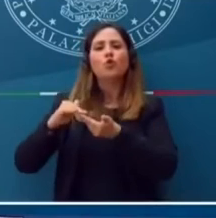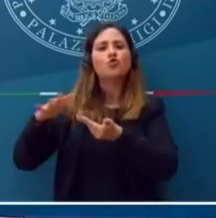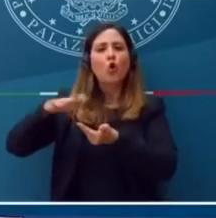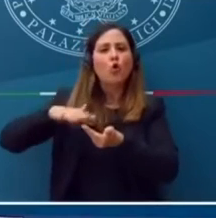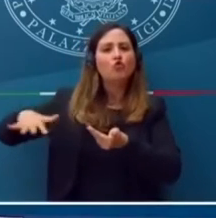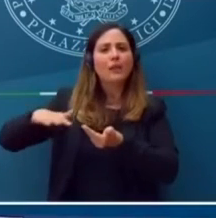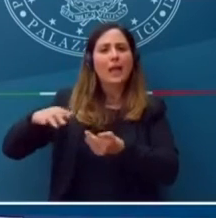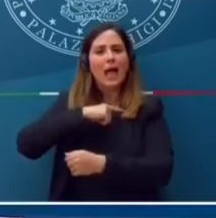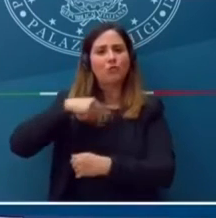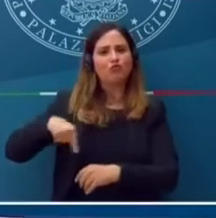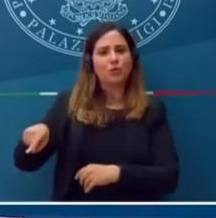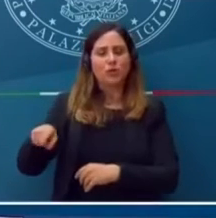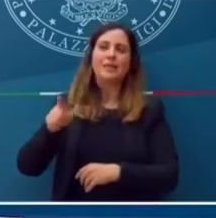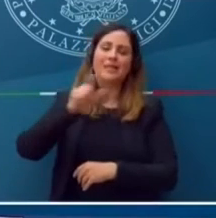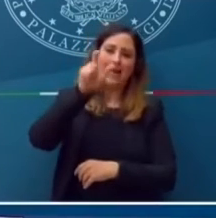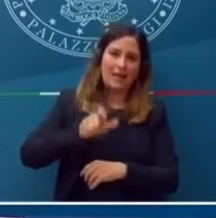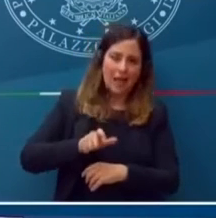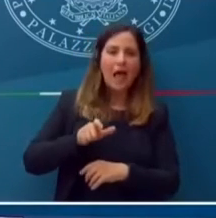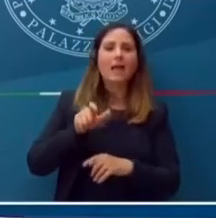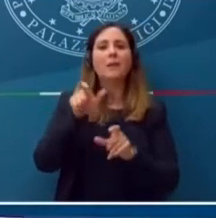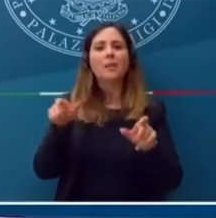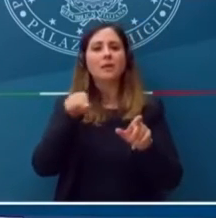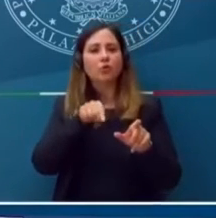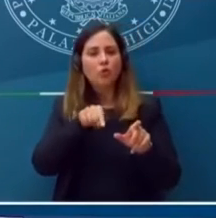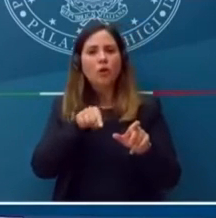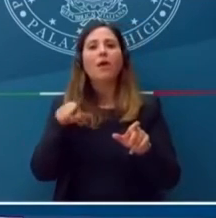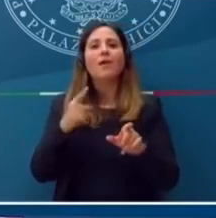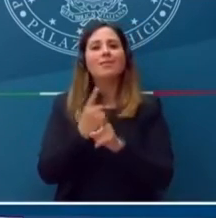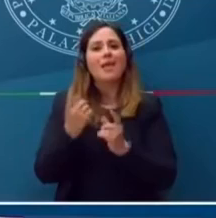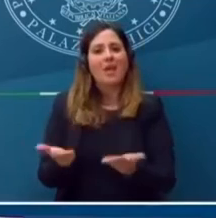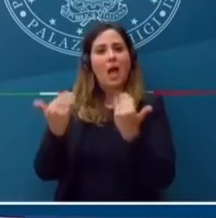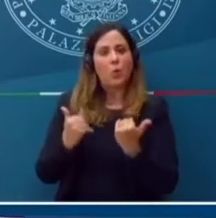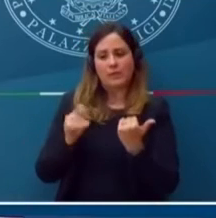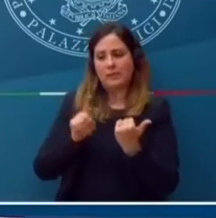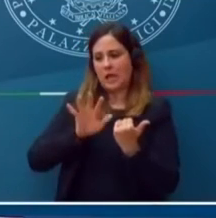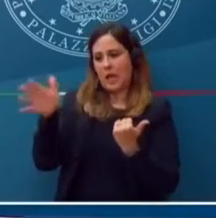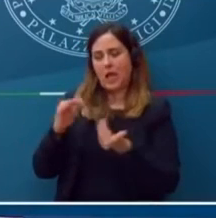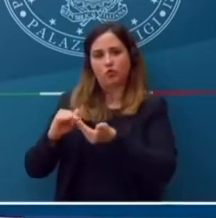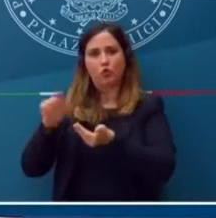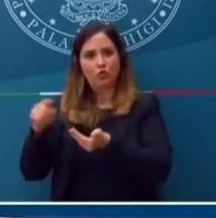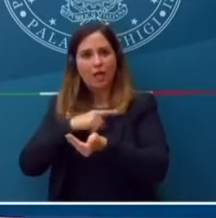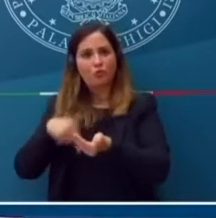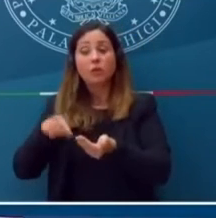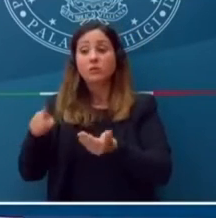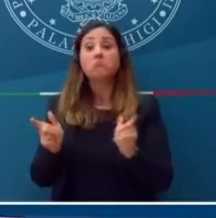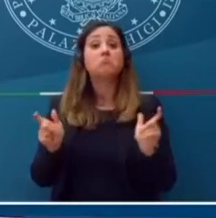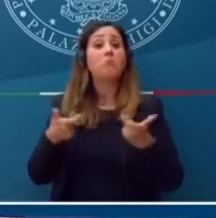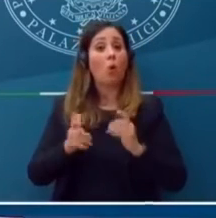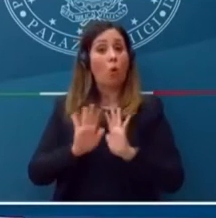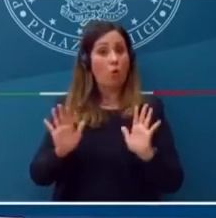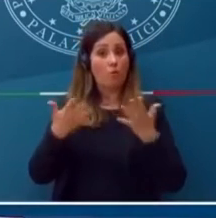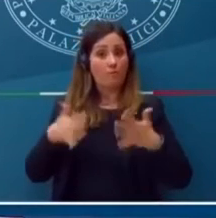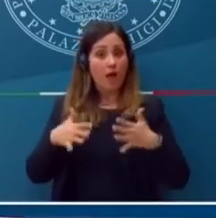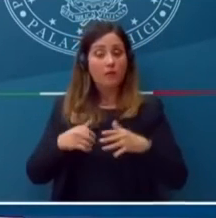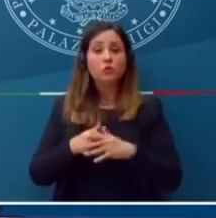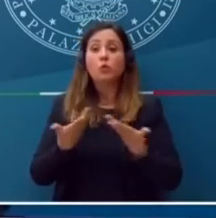semiconduttori, una società italiana di semiconduttori che doveva essere acquistata da una società cinese. È stato bloccato. Questi sono gli usi, come dire,